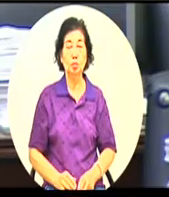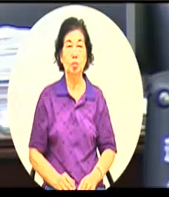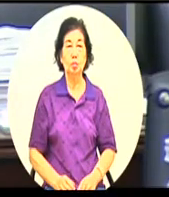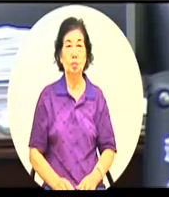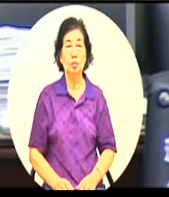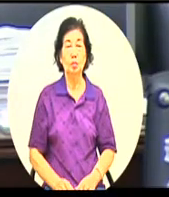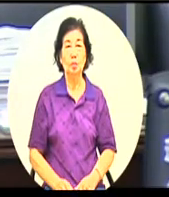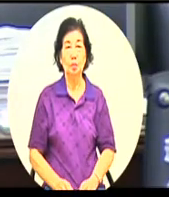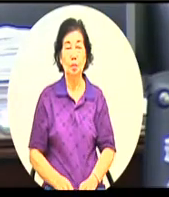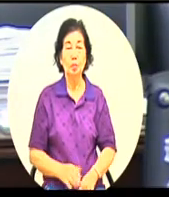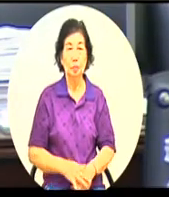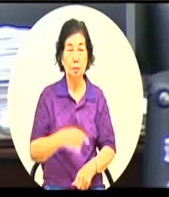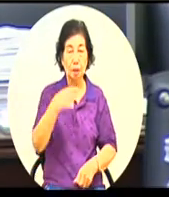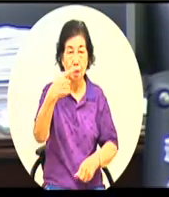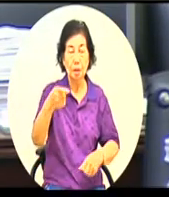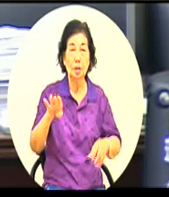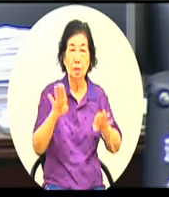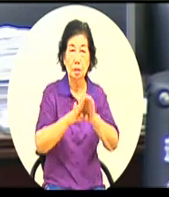一立一休，